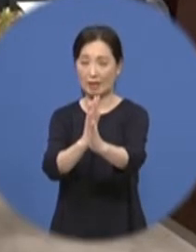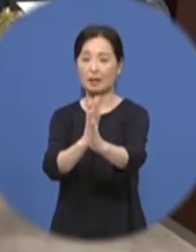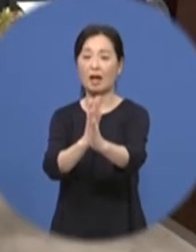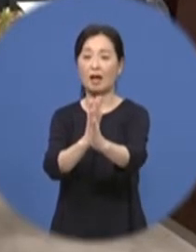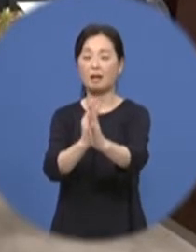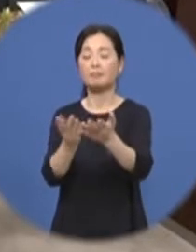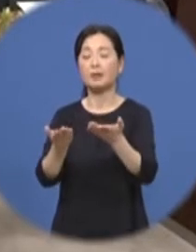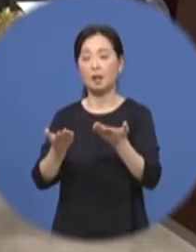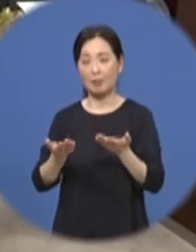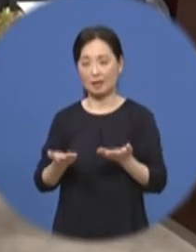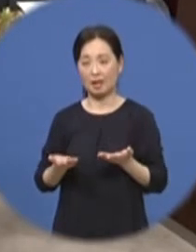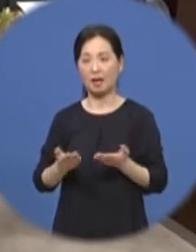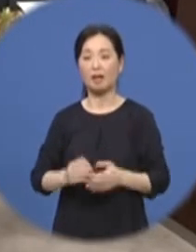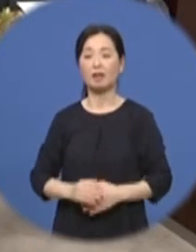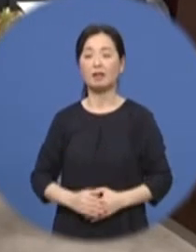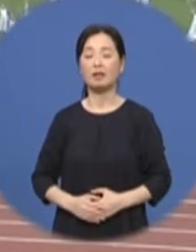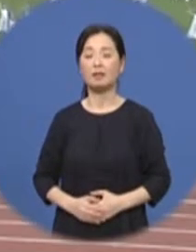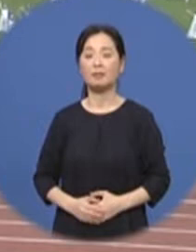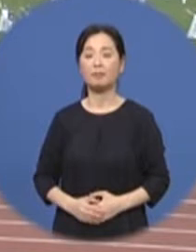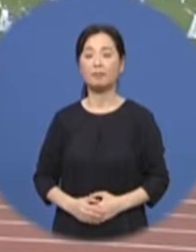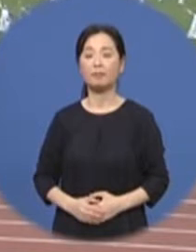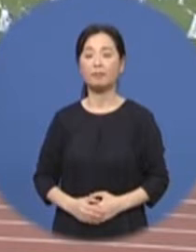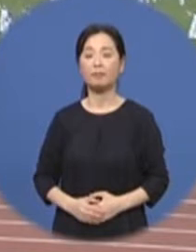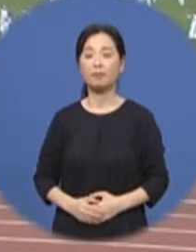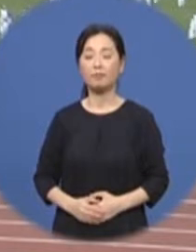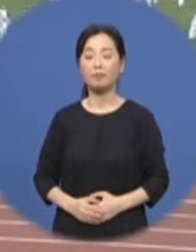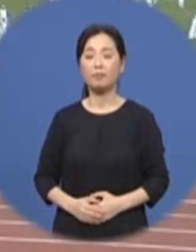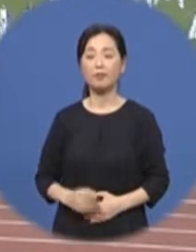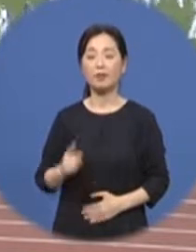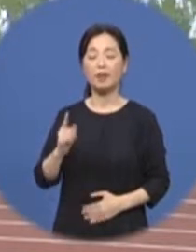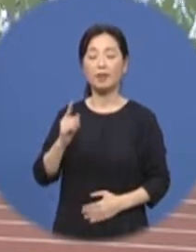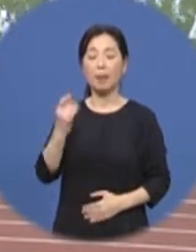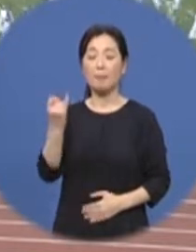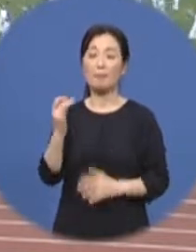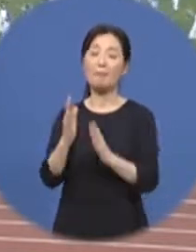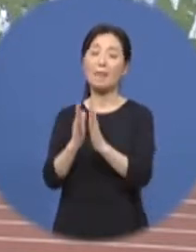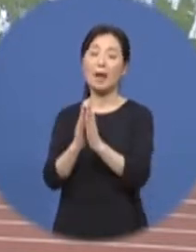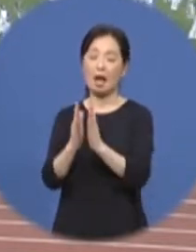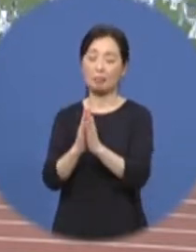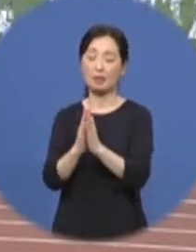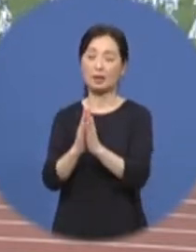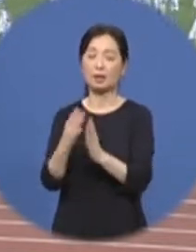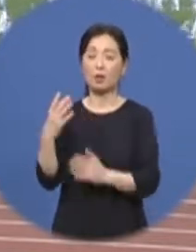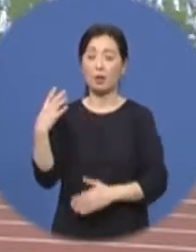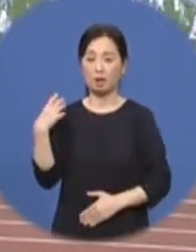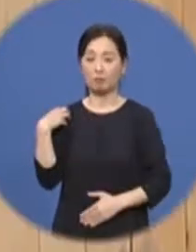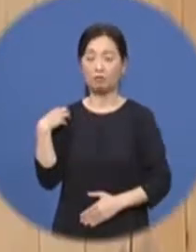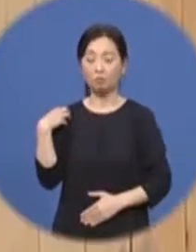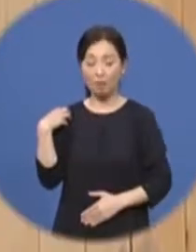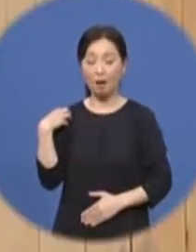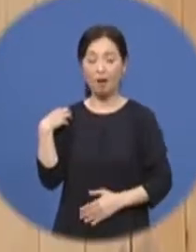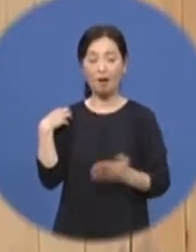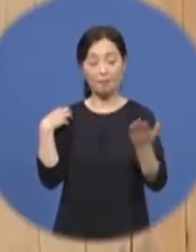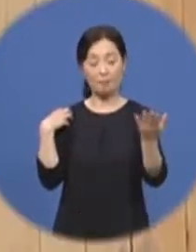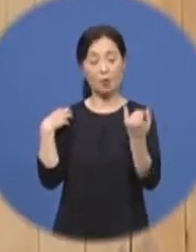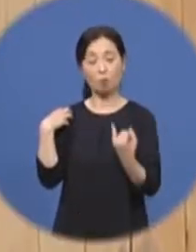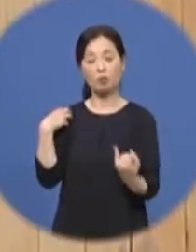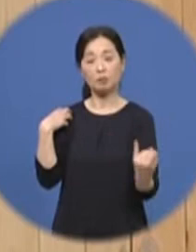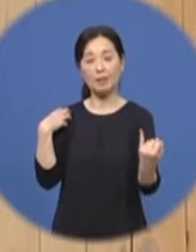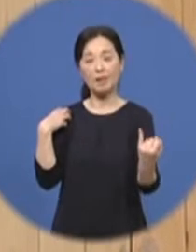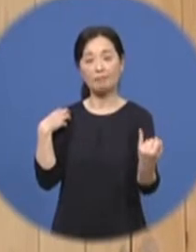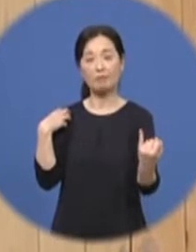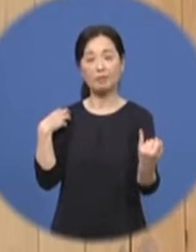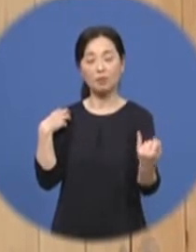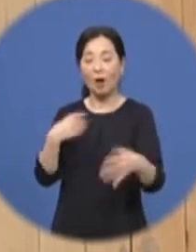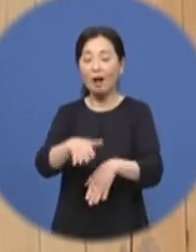分、はい、出ていただいたんですね。それからね、女神さんにやってもらって、山上さんのお嬢さんのアマトリーガさん、はい、